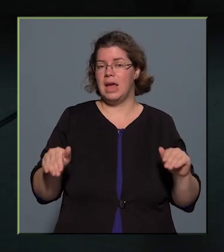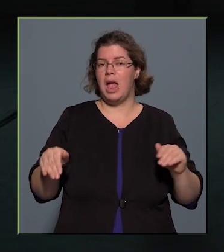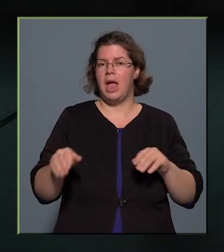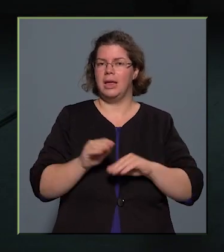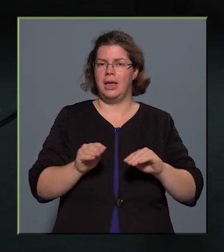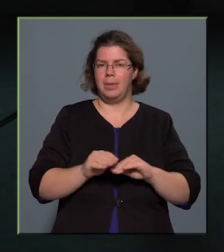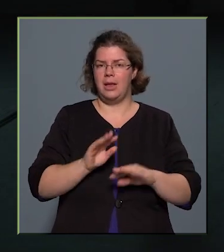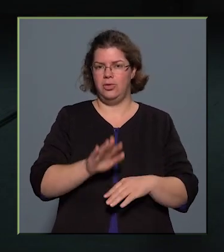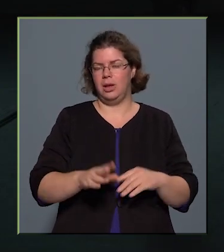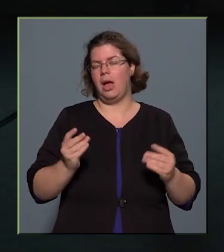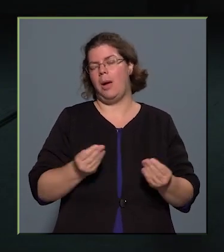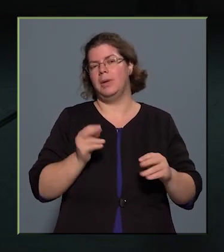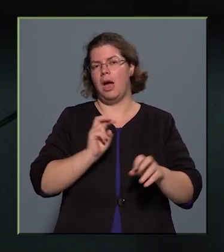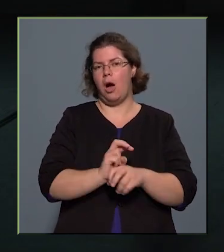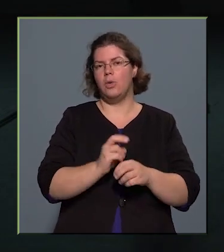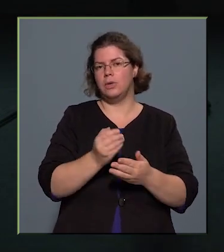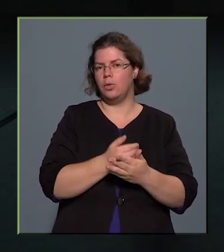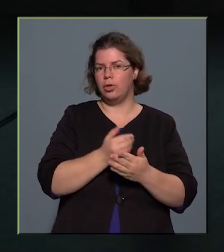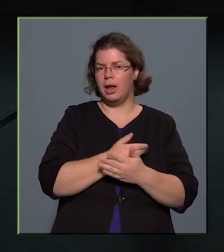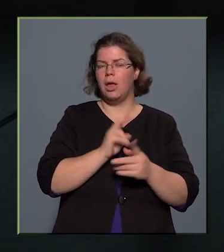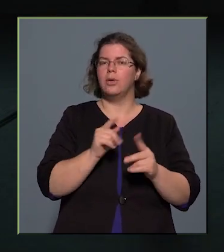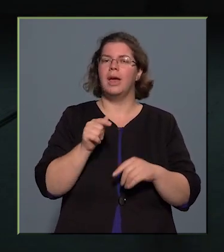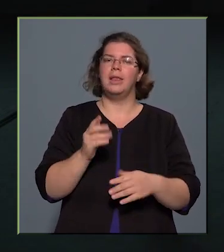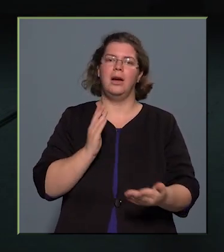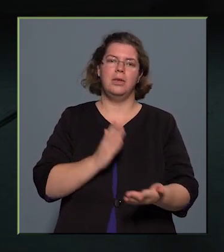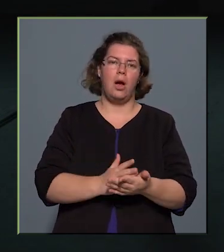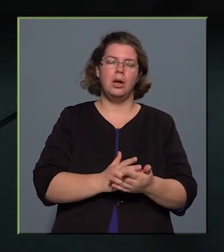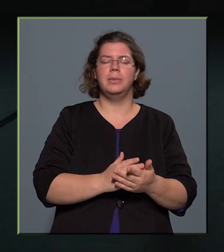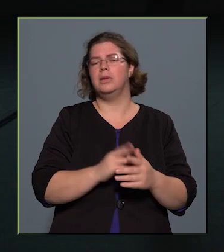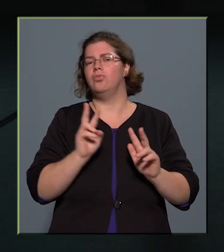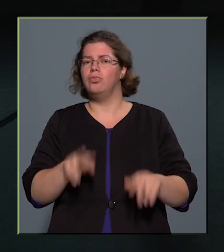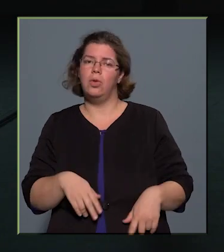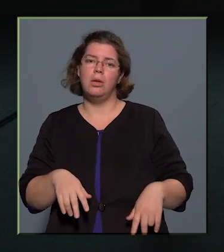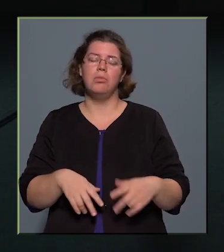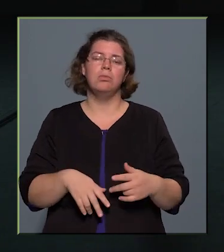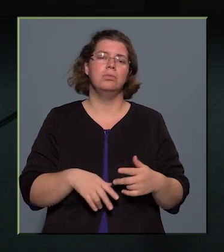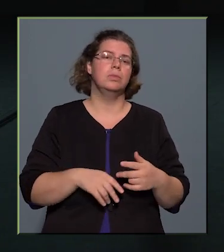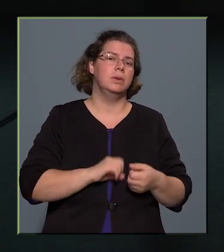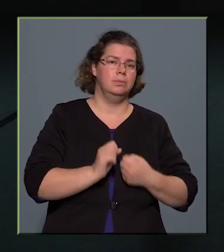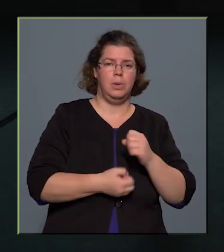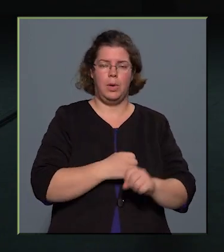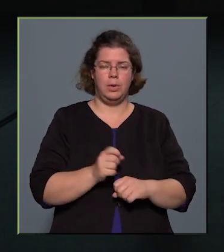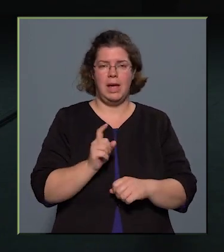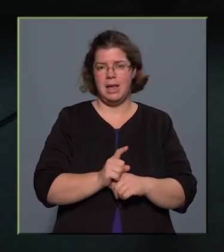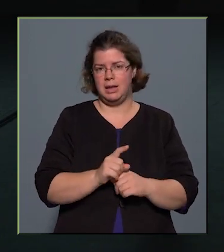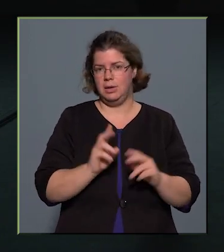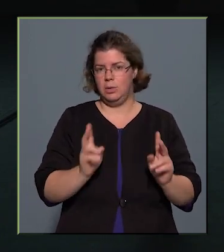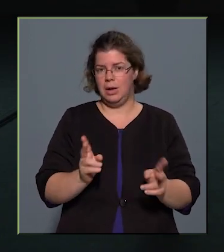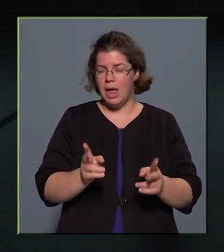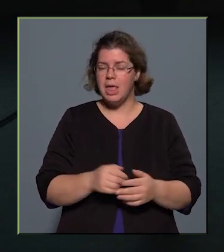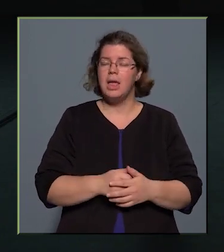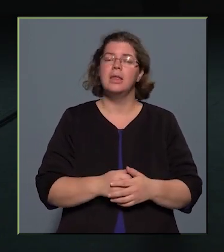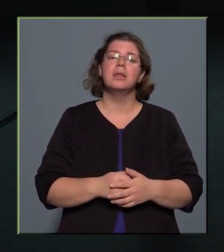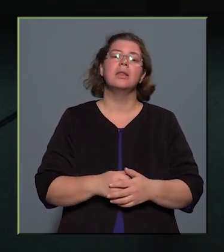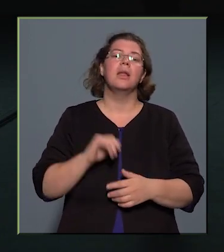képzettségnek, ami ahhoz szükségeltetik, hogy ezek az alkalmazások ezek ténylegesen működtethetők legyenek. Egy